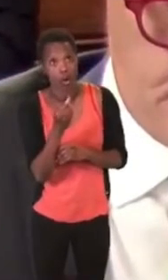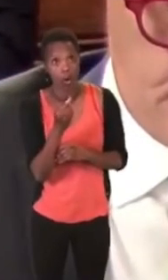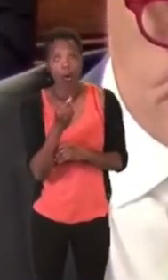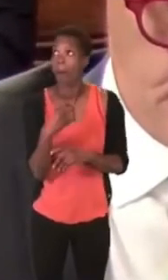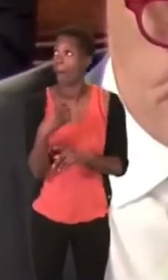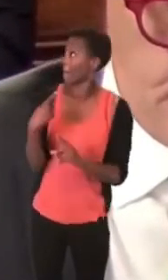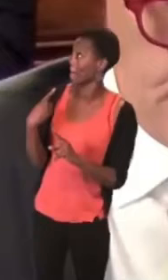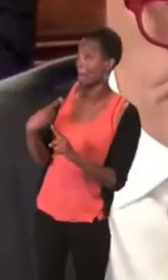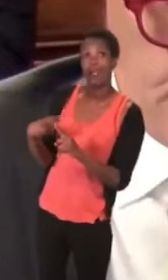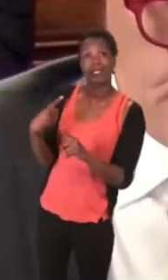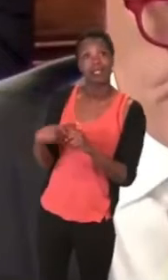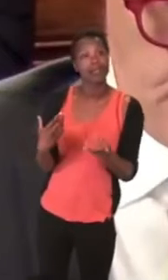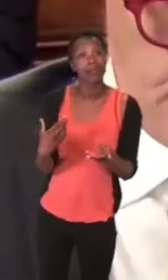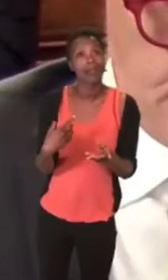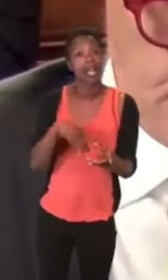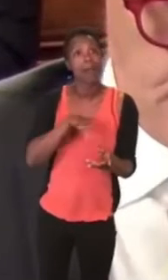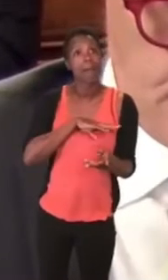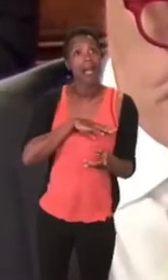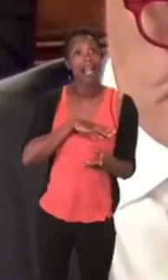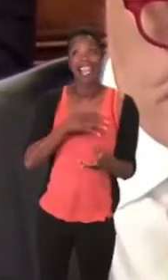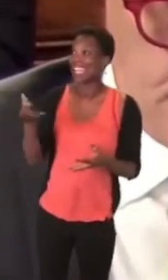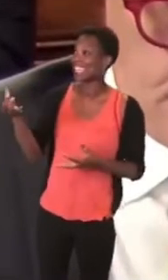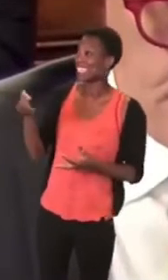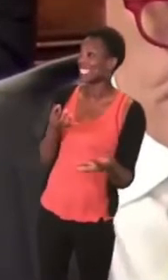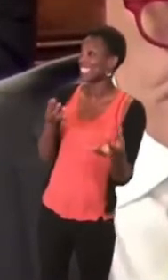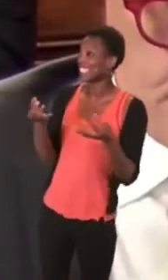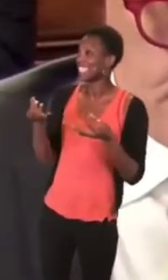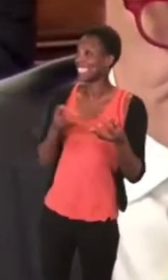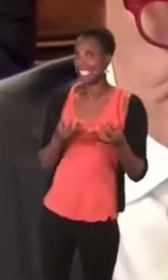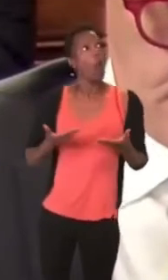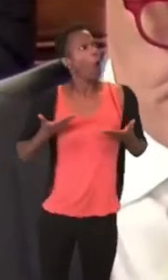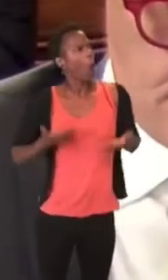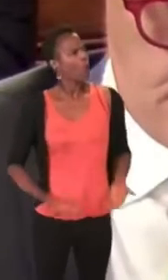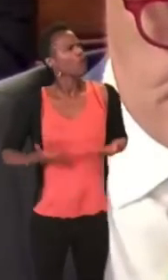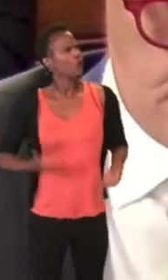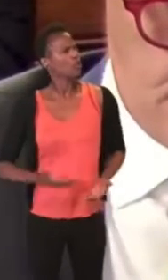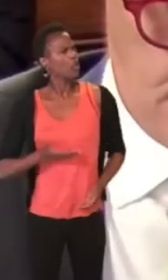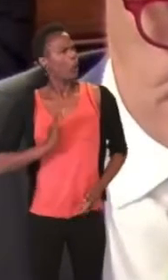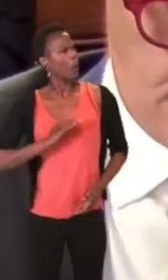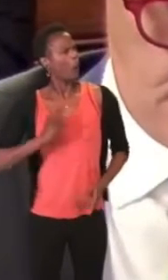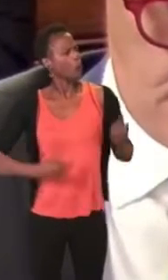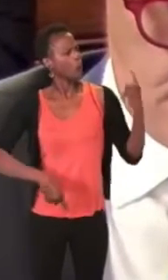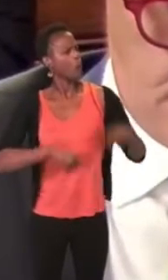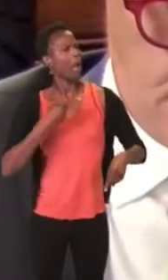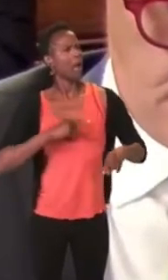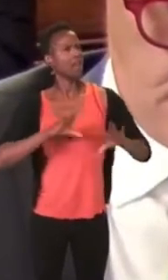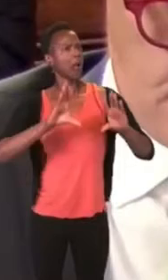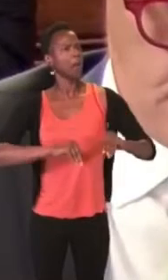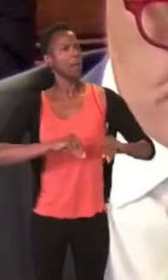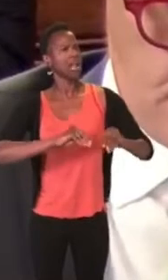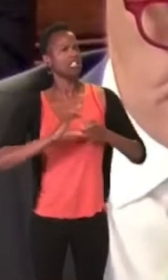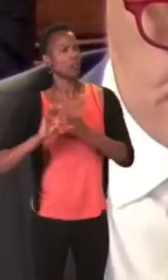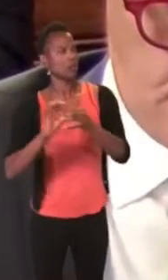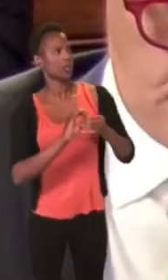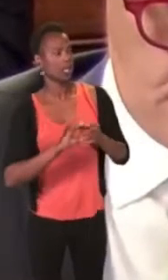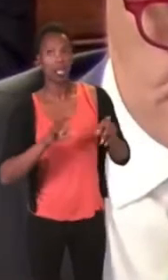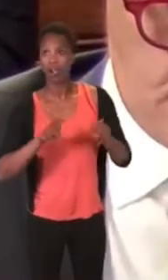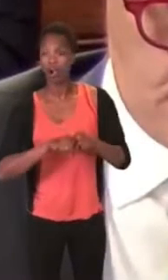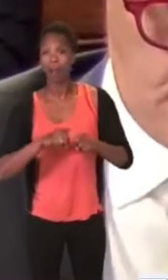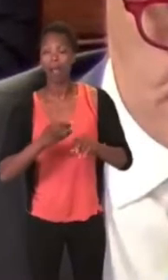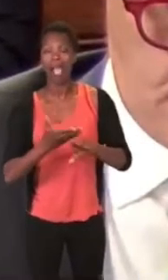prétendiez aujourd'hui que vous souhaitez faire de Bordeaux une terre de solidarité, comme si l'ensemble de ces acteurs n'y avaient jamais contribué.